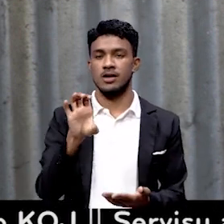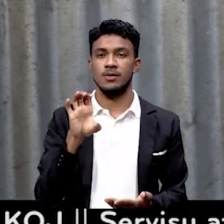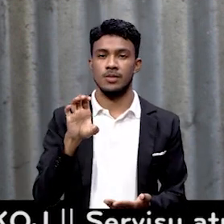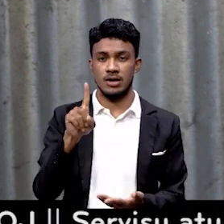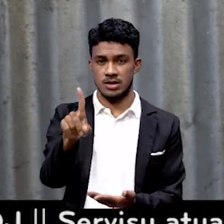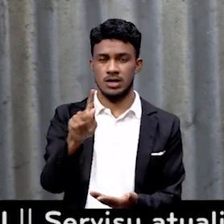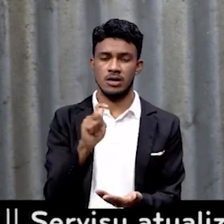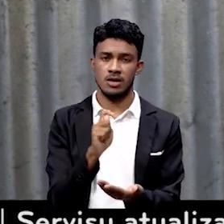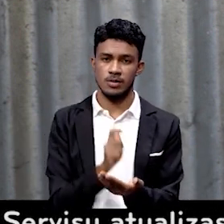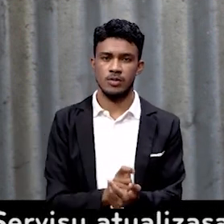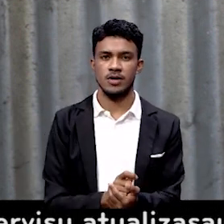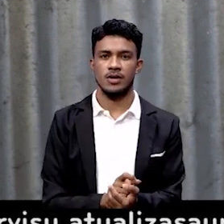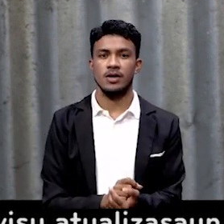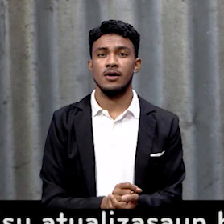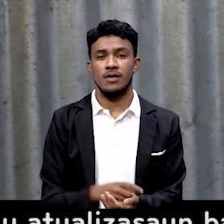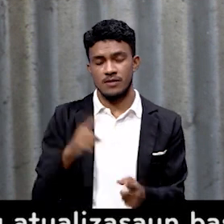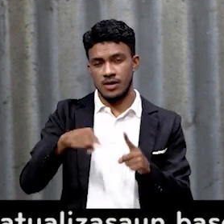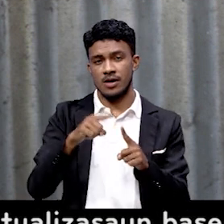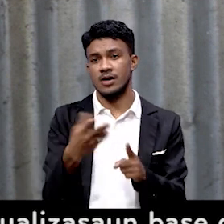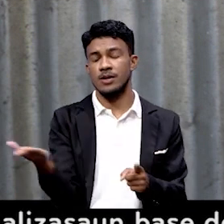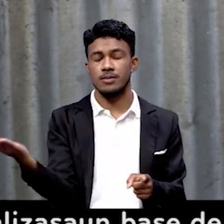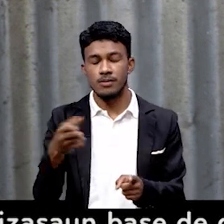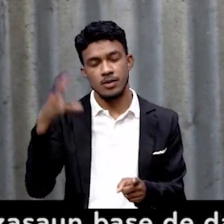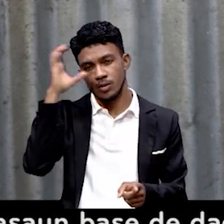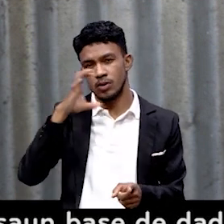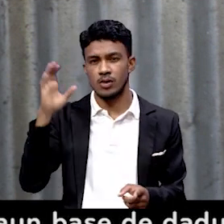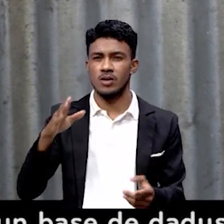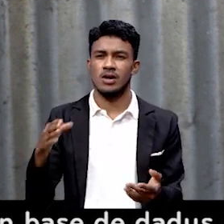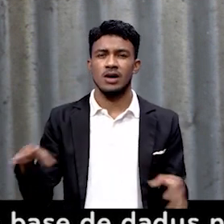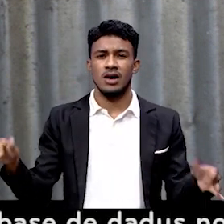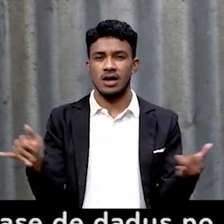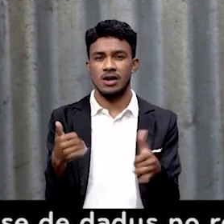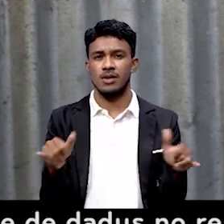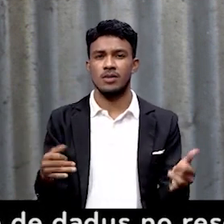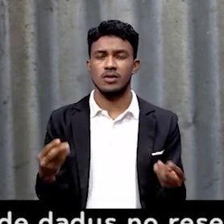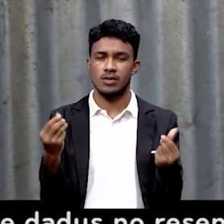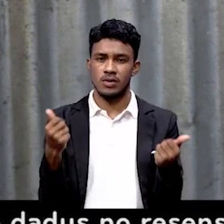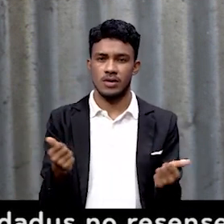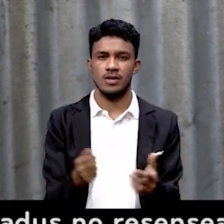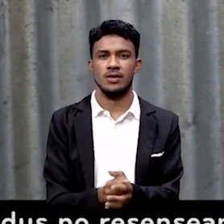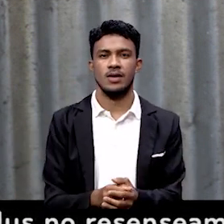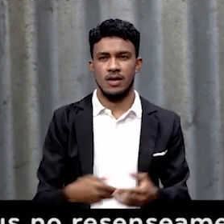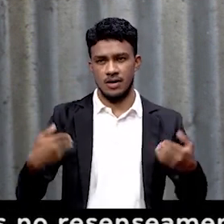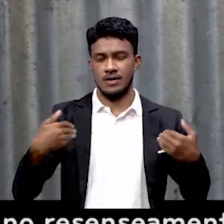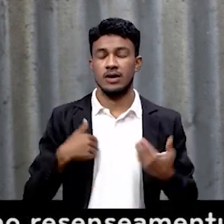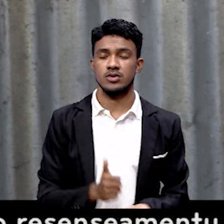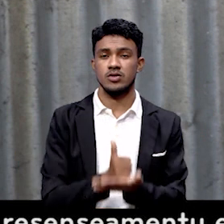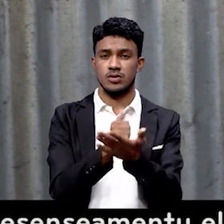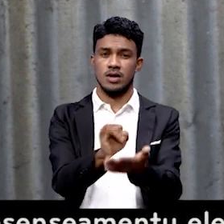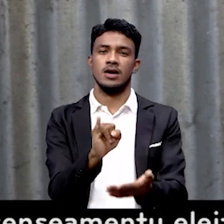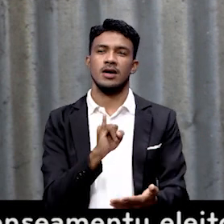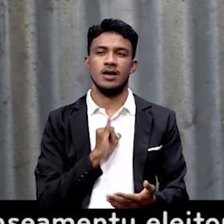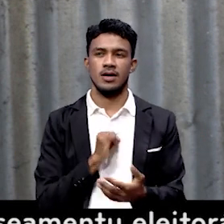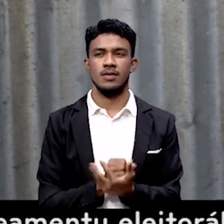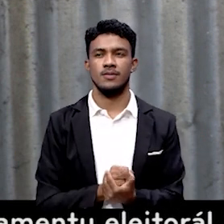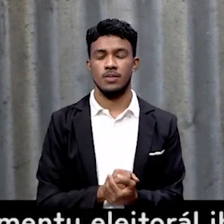mi buka hanese mi halimar tuani mi ai sudah hau dia mi ai sudah hau